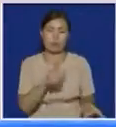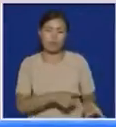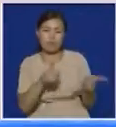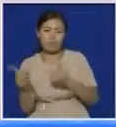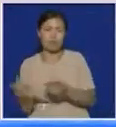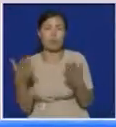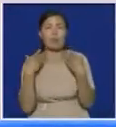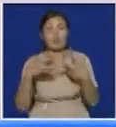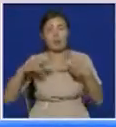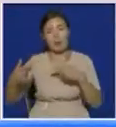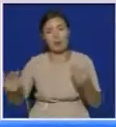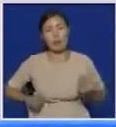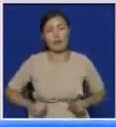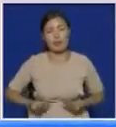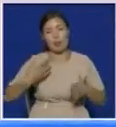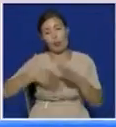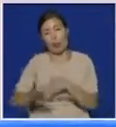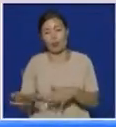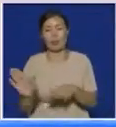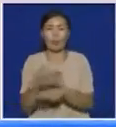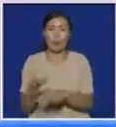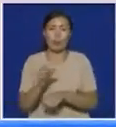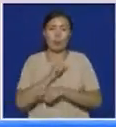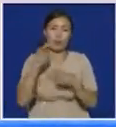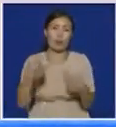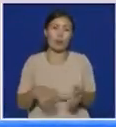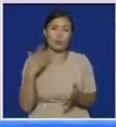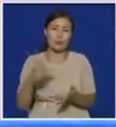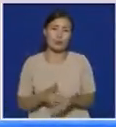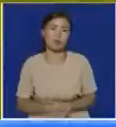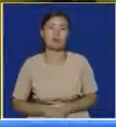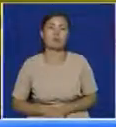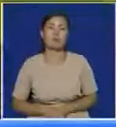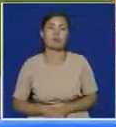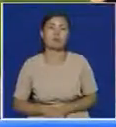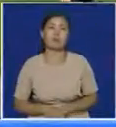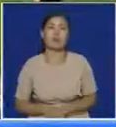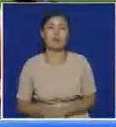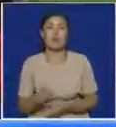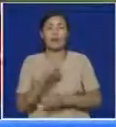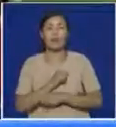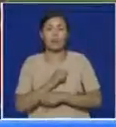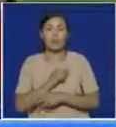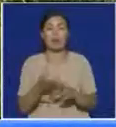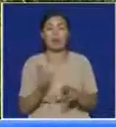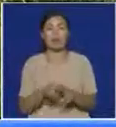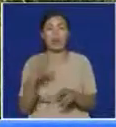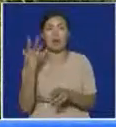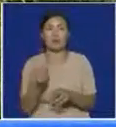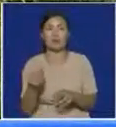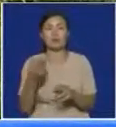сменить место проживания уехать на уток в другой город высыпание красные пятна на коже